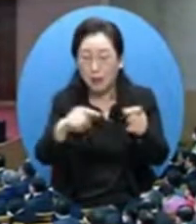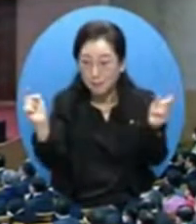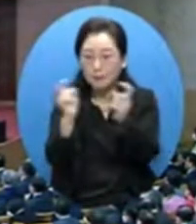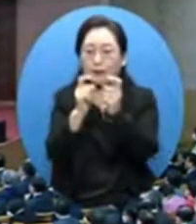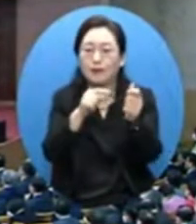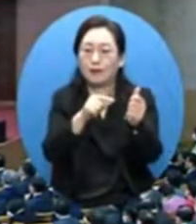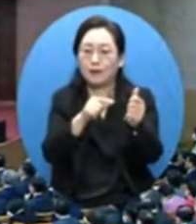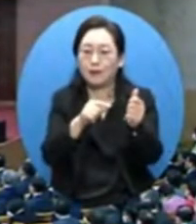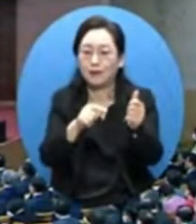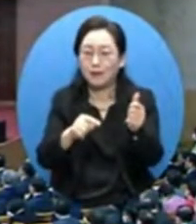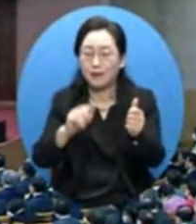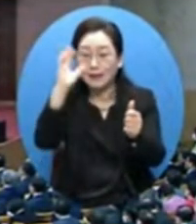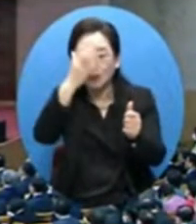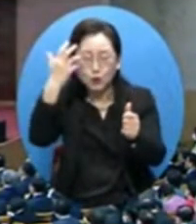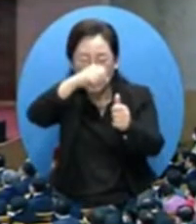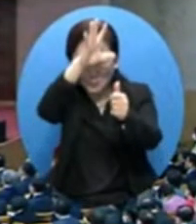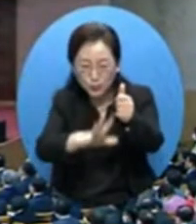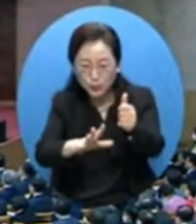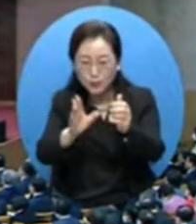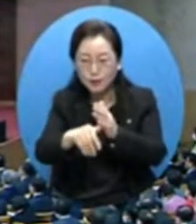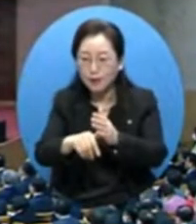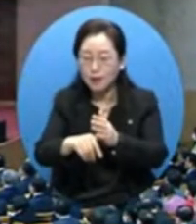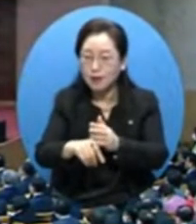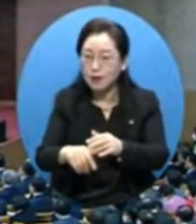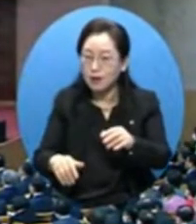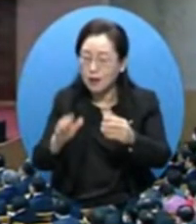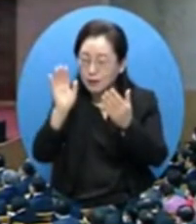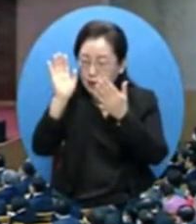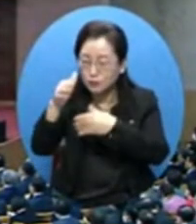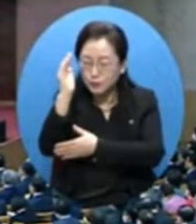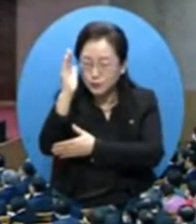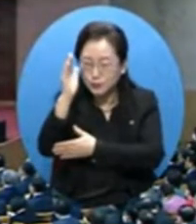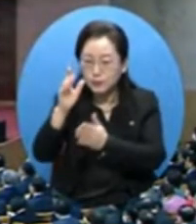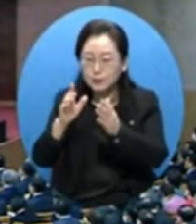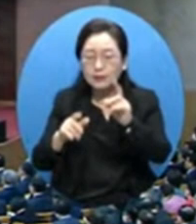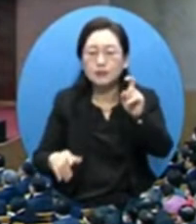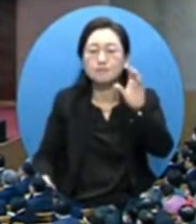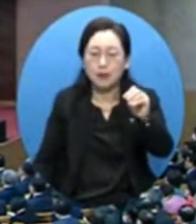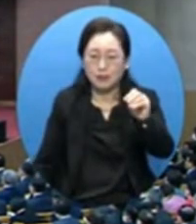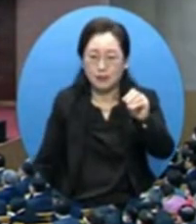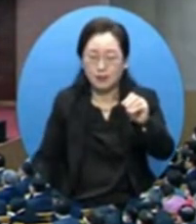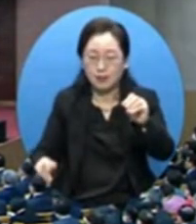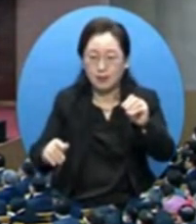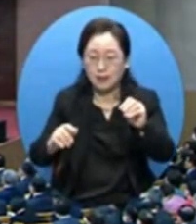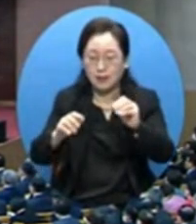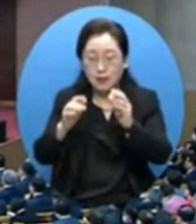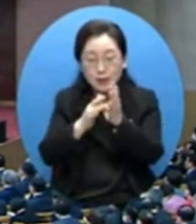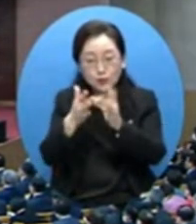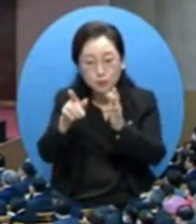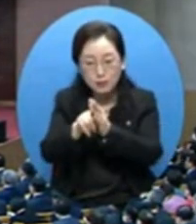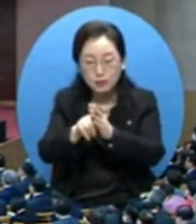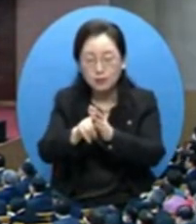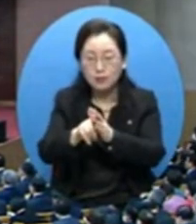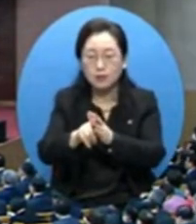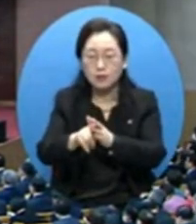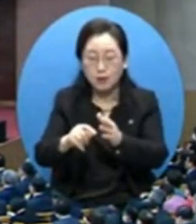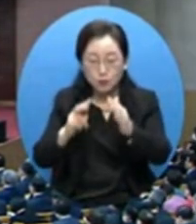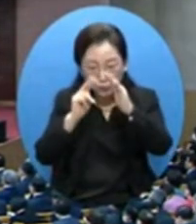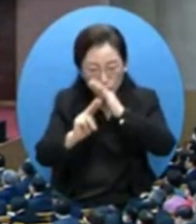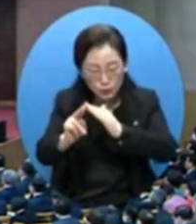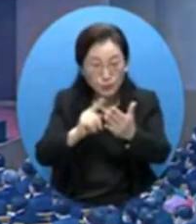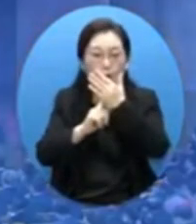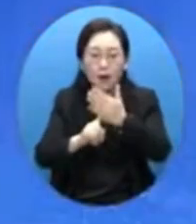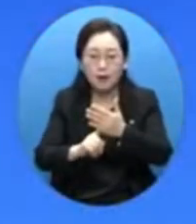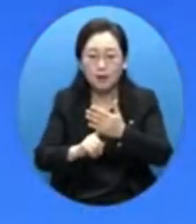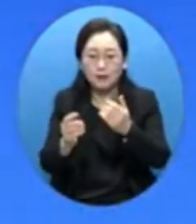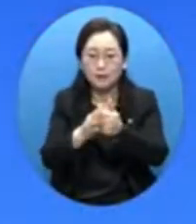성령의 불을 받았을 때 하나님께서 10만 명이 주님께로 돌아오는 비전을 주셨습니다. 그래서 본인 섬기던 교회 가서 수요일 날 예배를